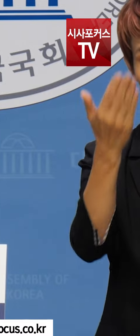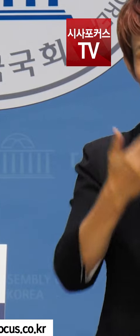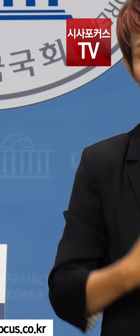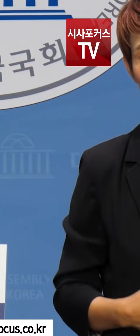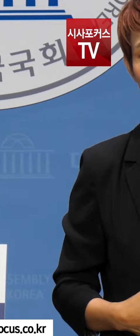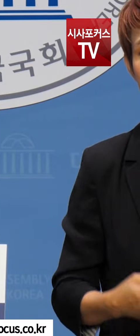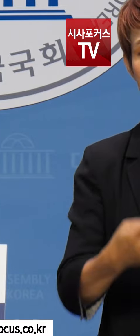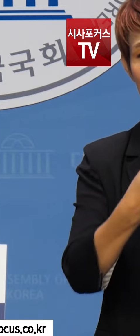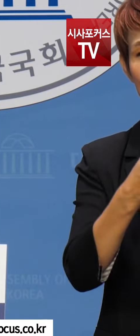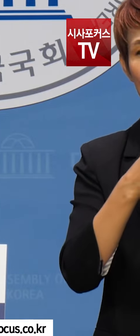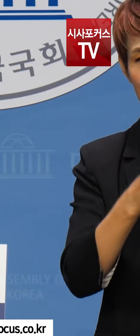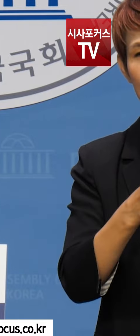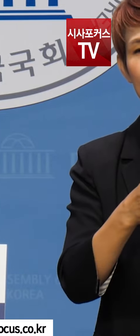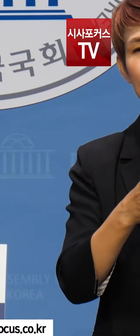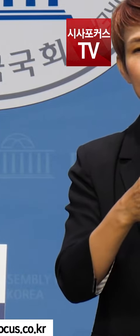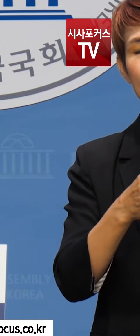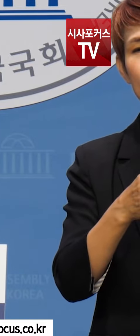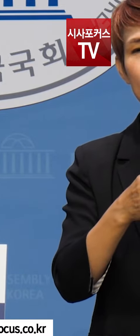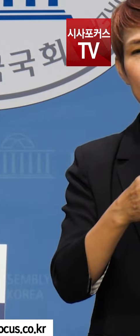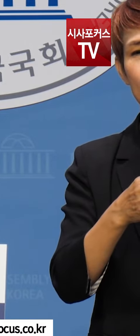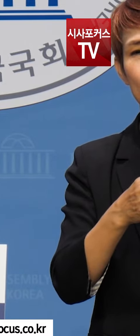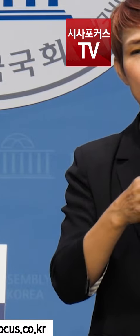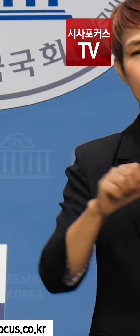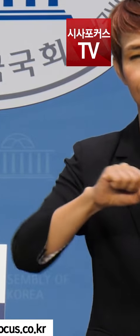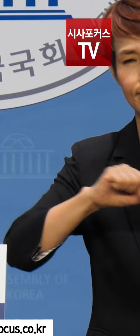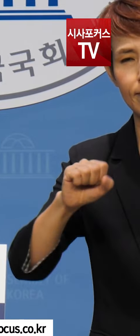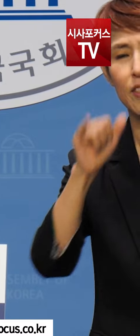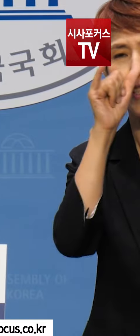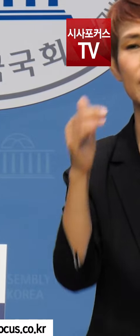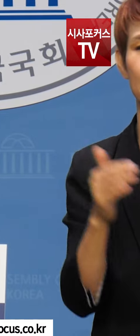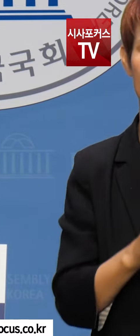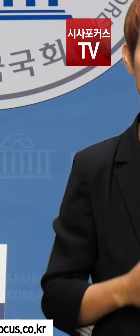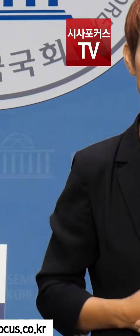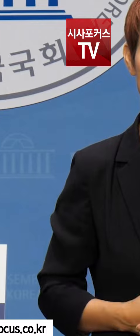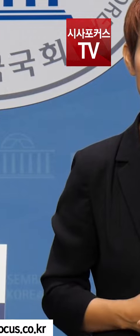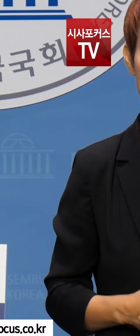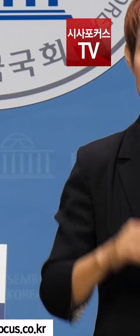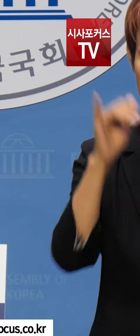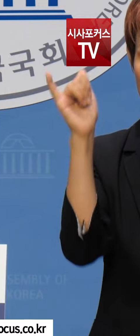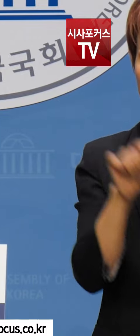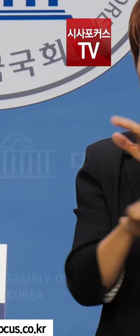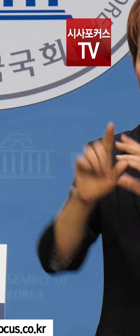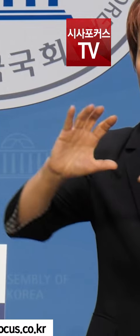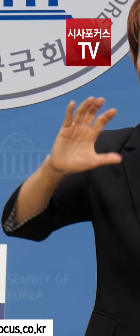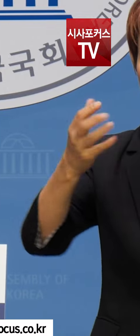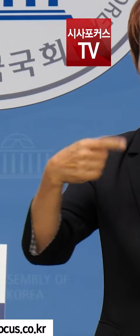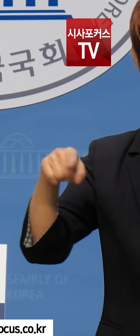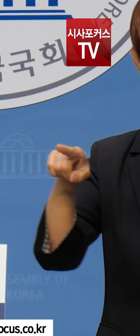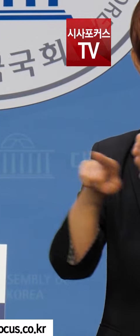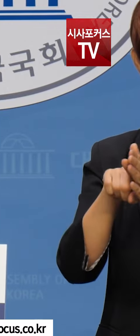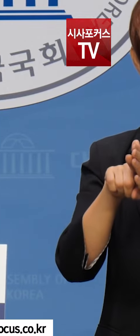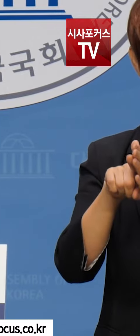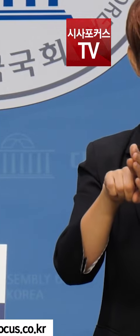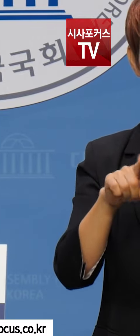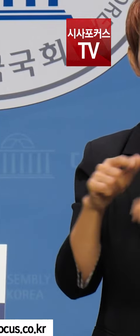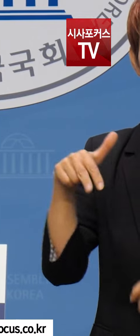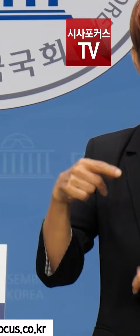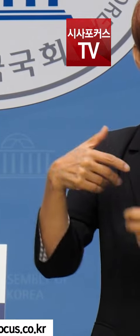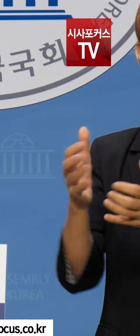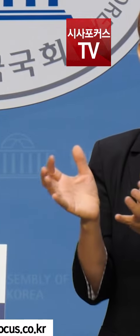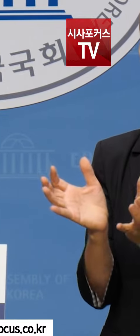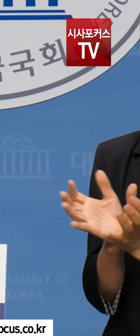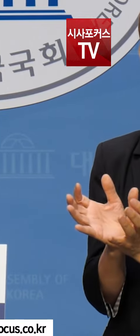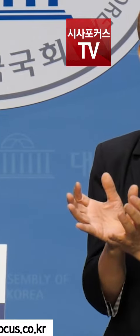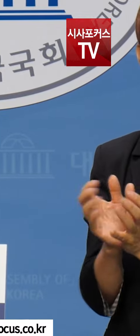연이어 진행합니다. 사회권 선진국으로 향하는 나침반, 조국 혁신당이 이끄는